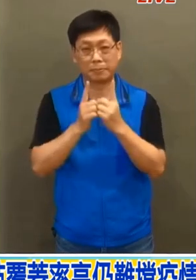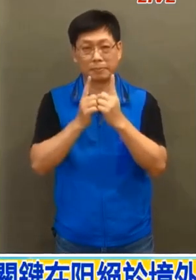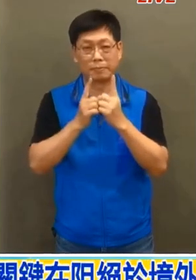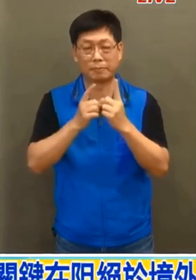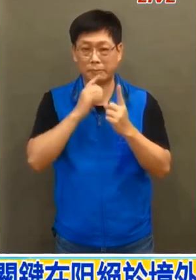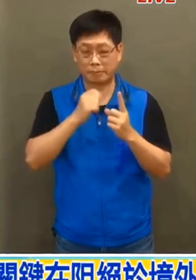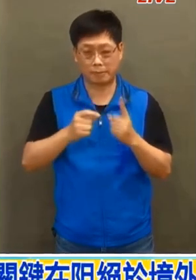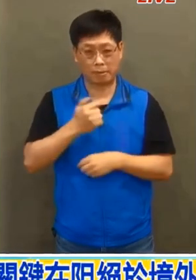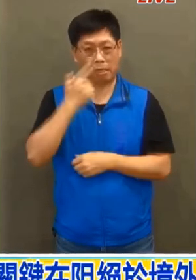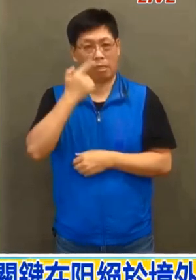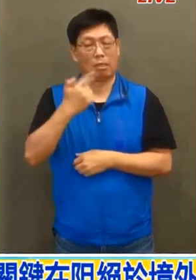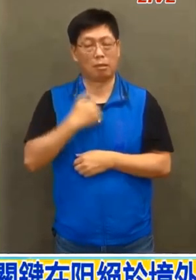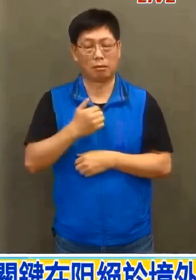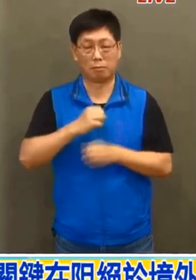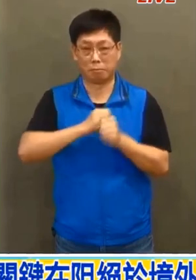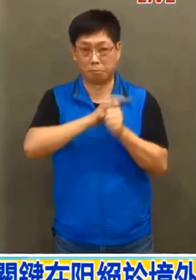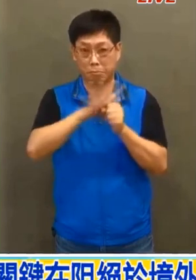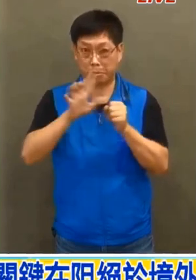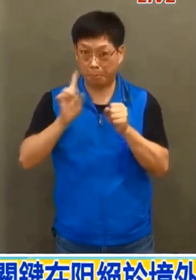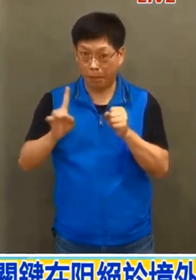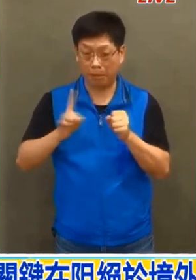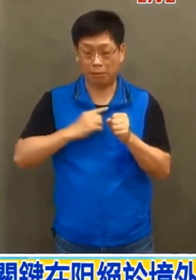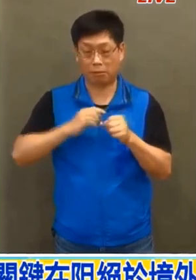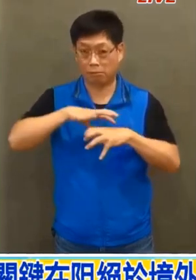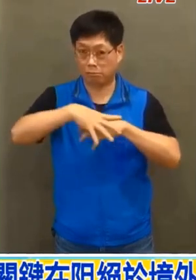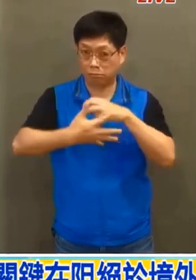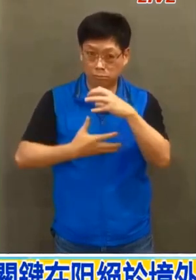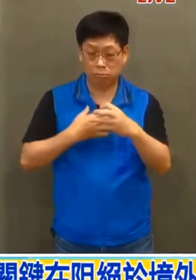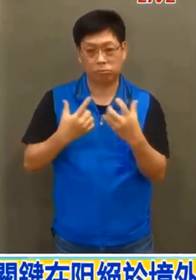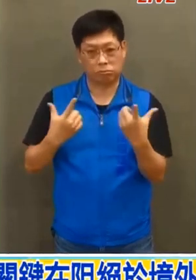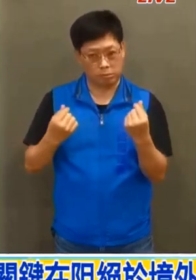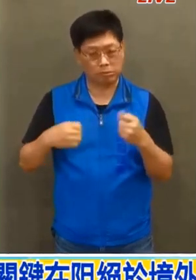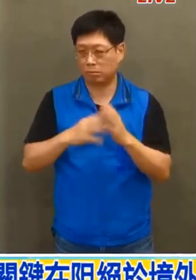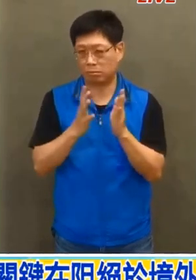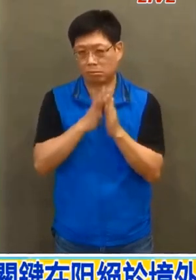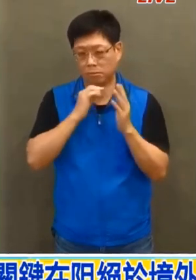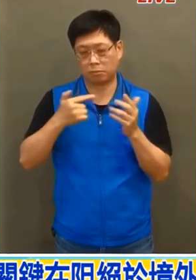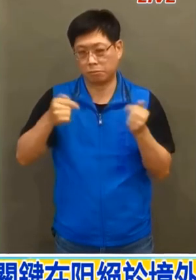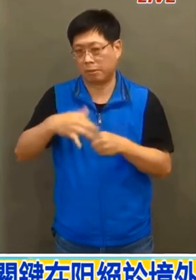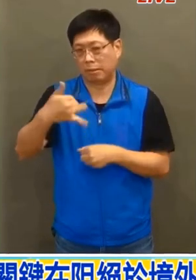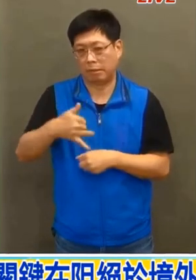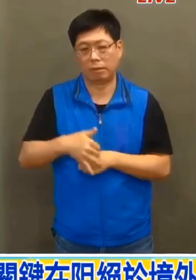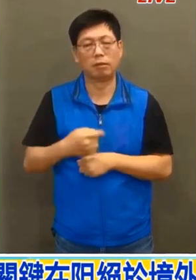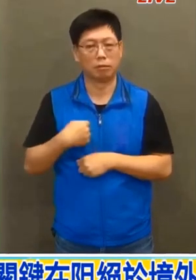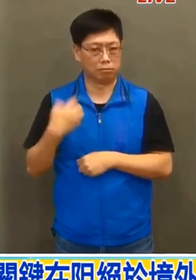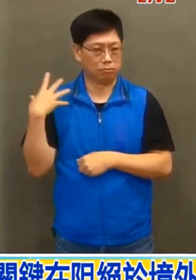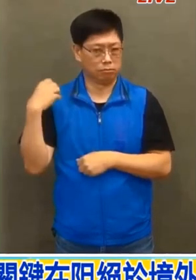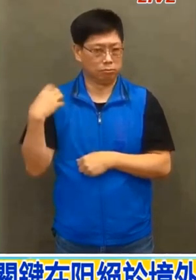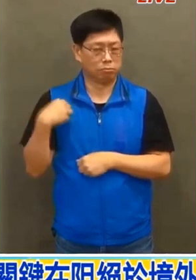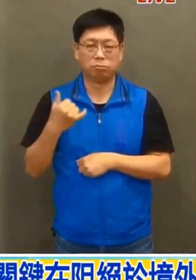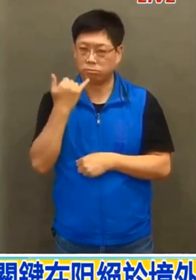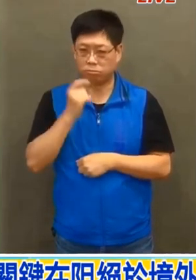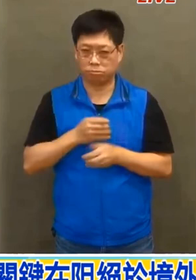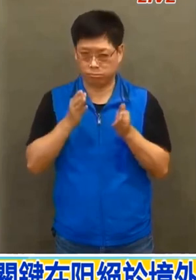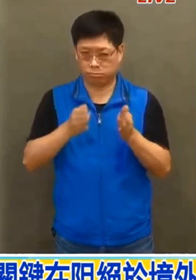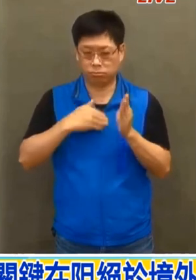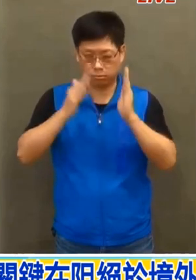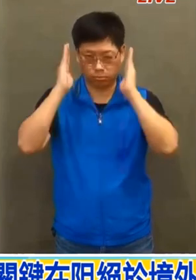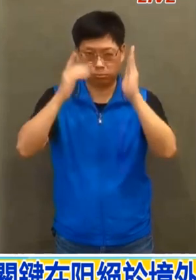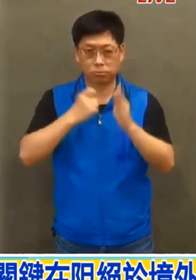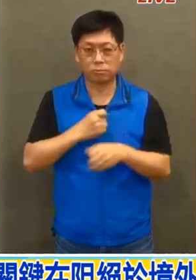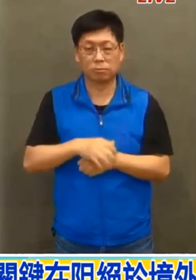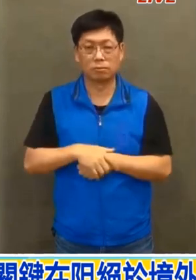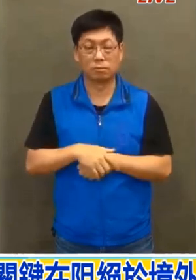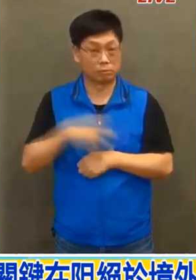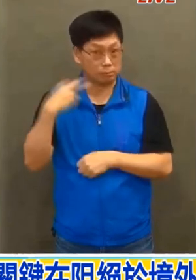来势汹汹的德尔塔，全球疫情没有舒缓，我们仍然不能掉以轻心，